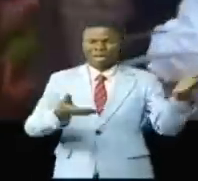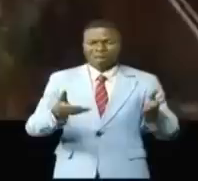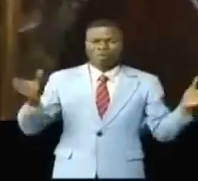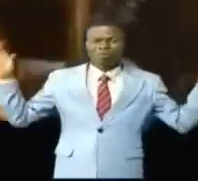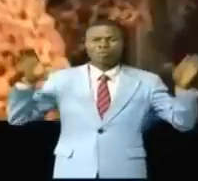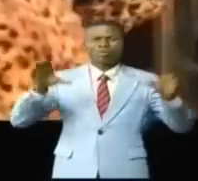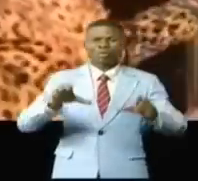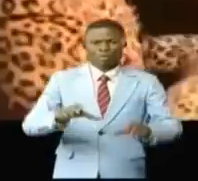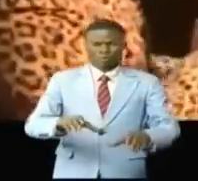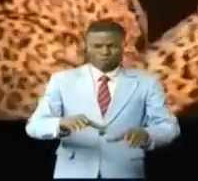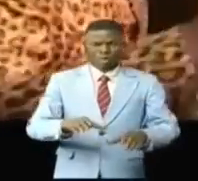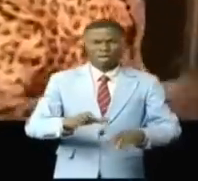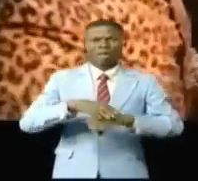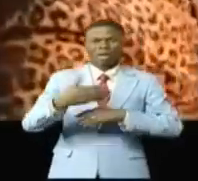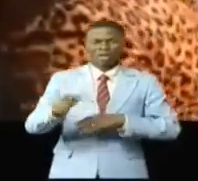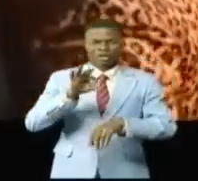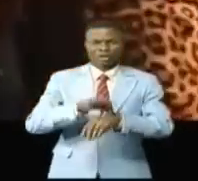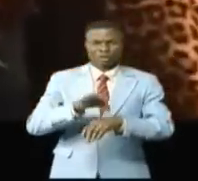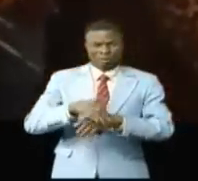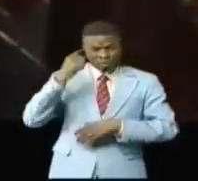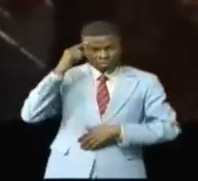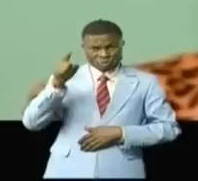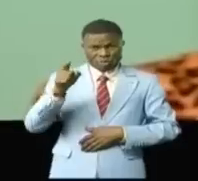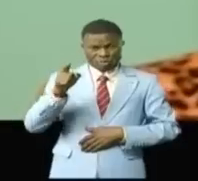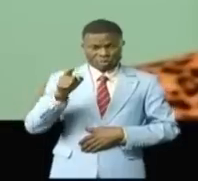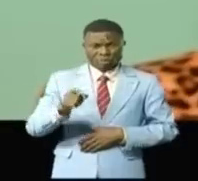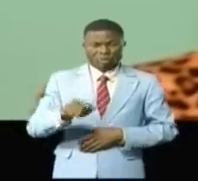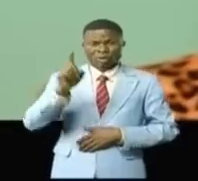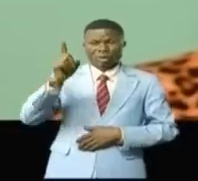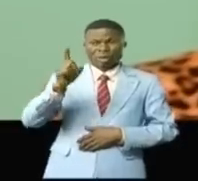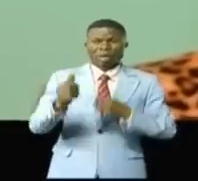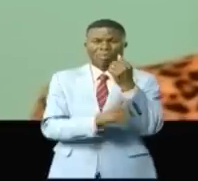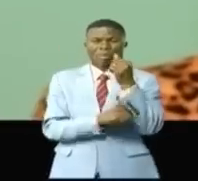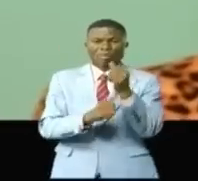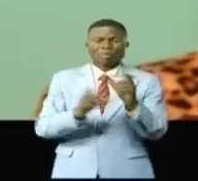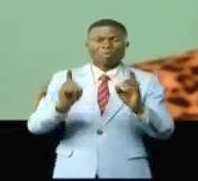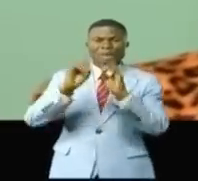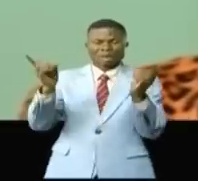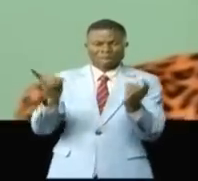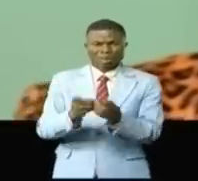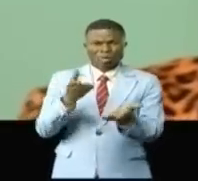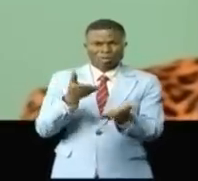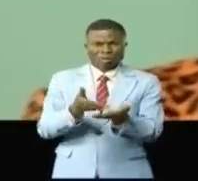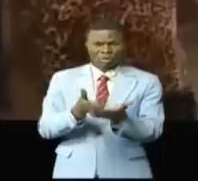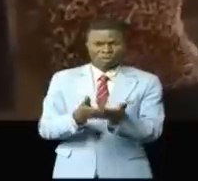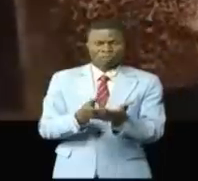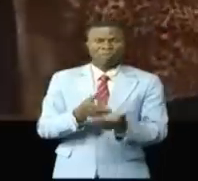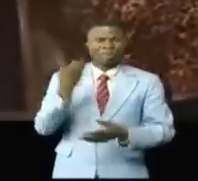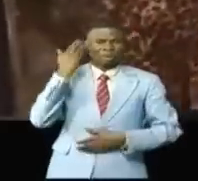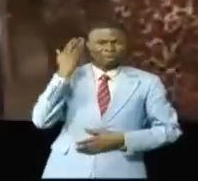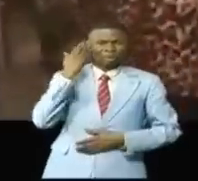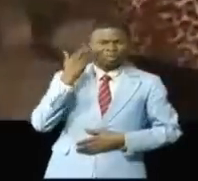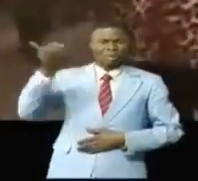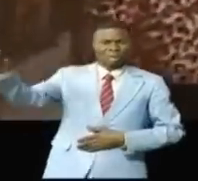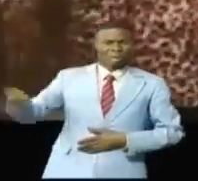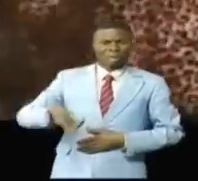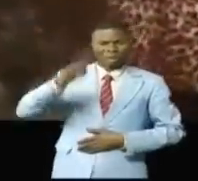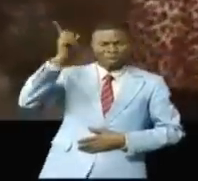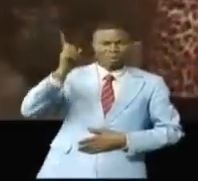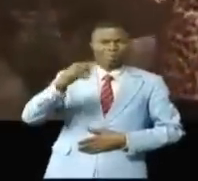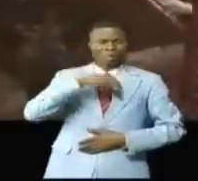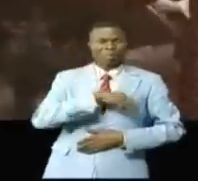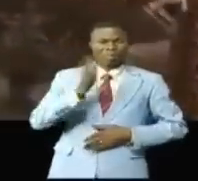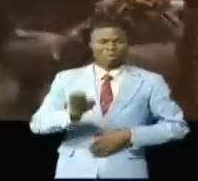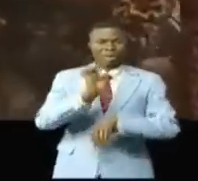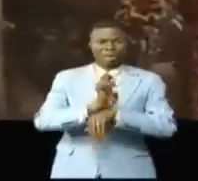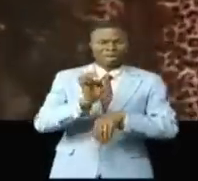partout. C'est alors l'occasion pour un descendant de la dynastie Satunda, celle qui avait accueilli les premiers missionnaires de